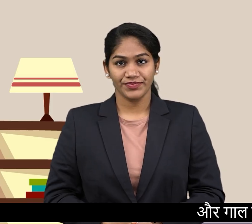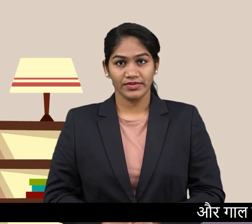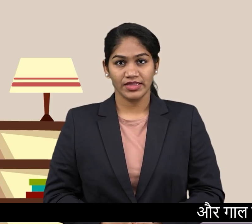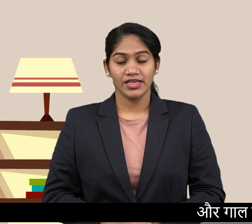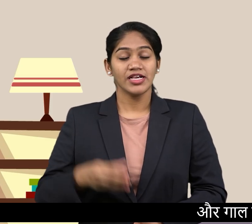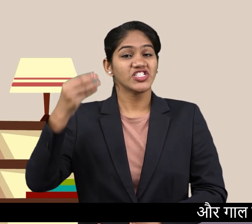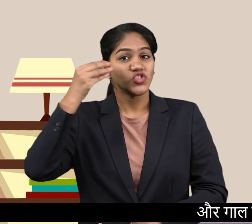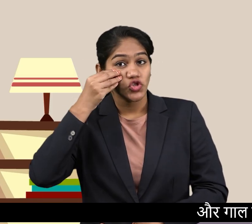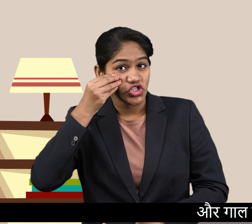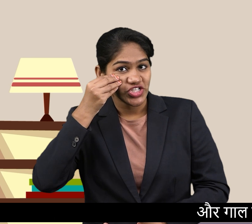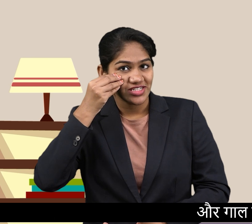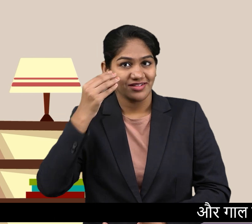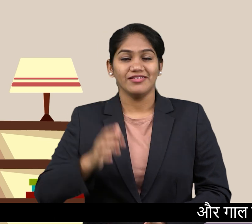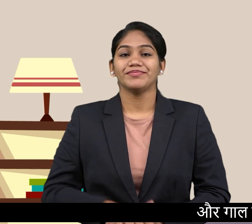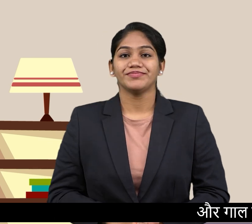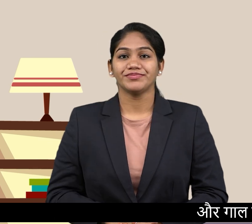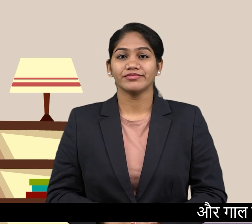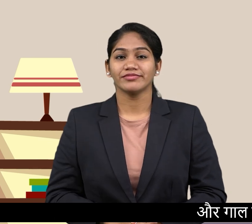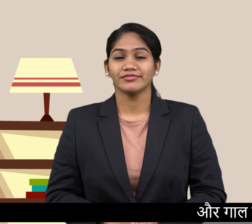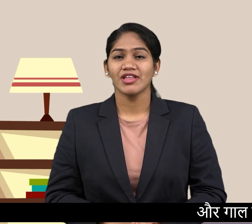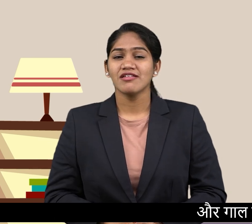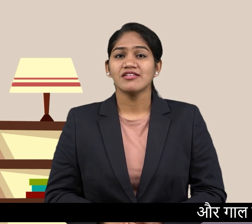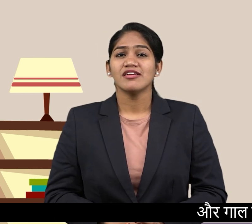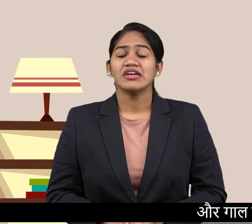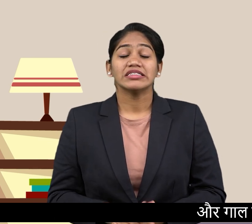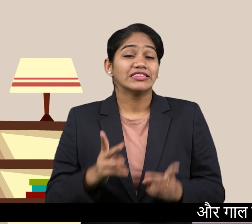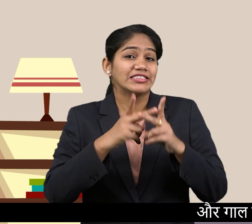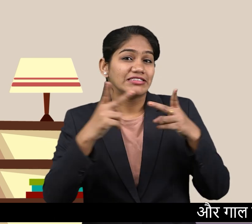और गाल के चेहरे के विभिन्न भाग हैं।